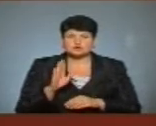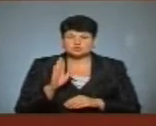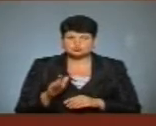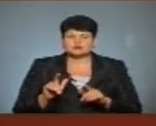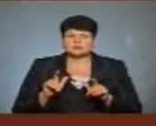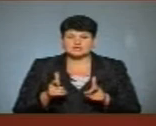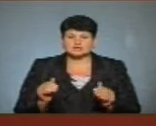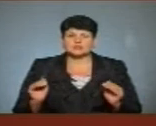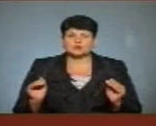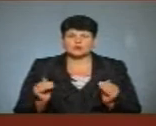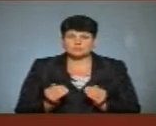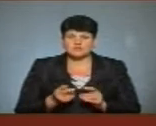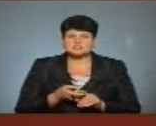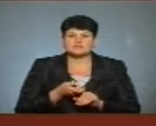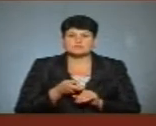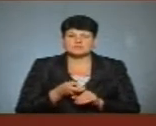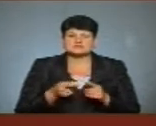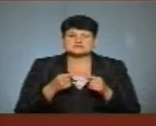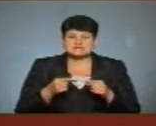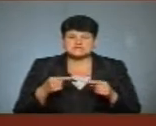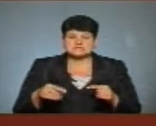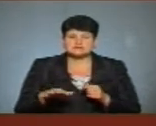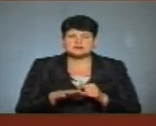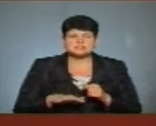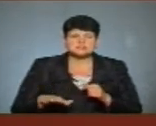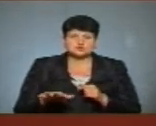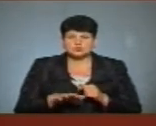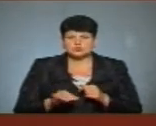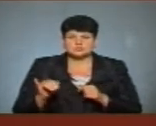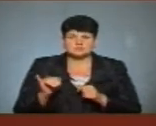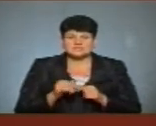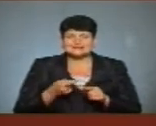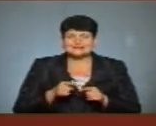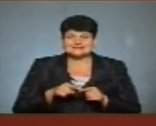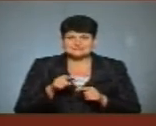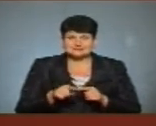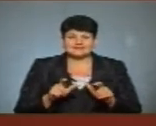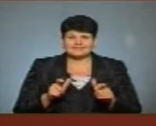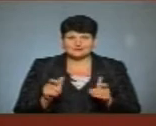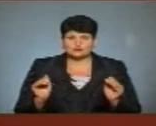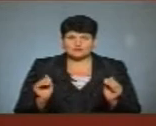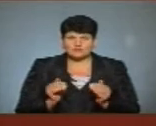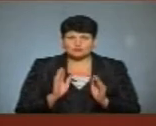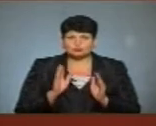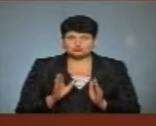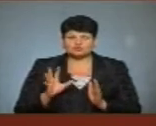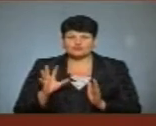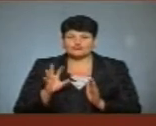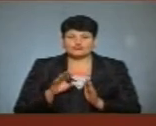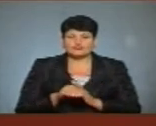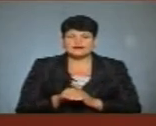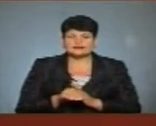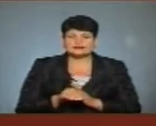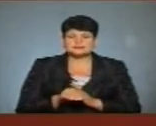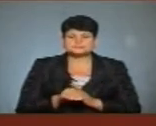карантинні обмеження, пов'язані з різними зонами, і ці карантинні обмеження будуть введені